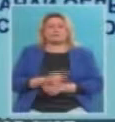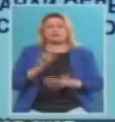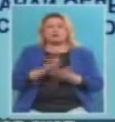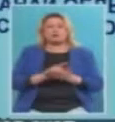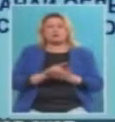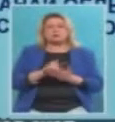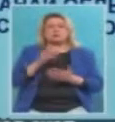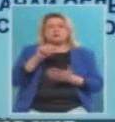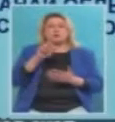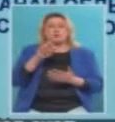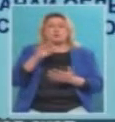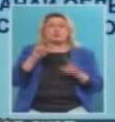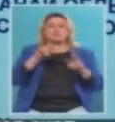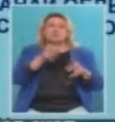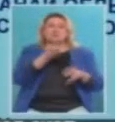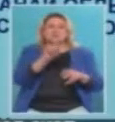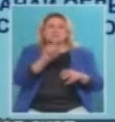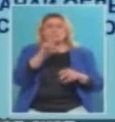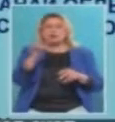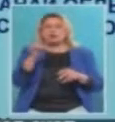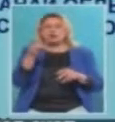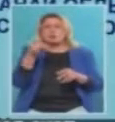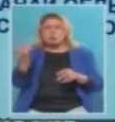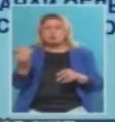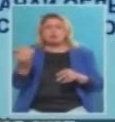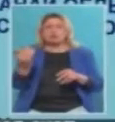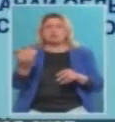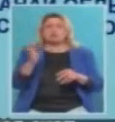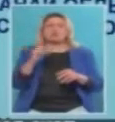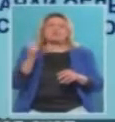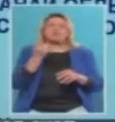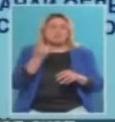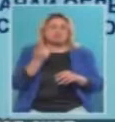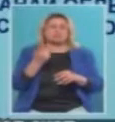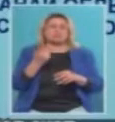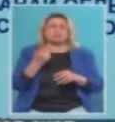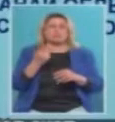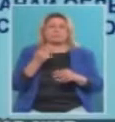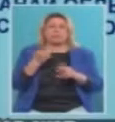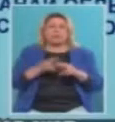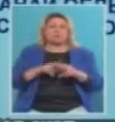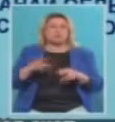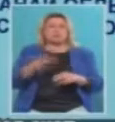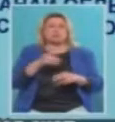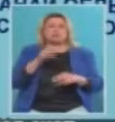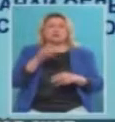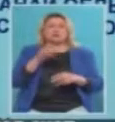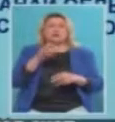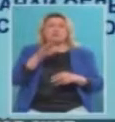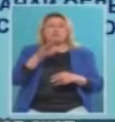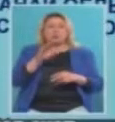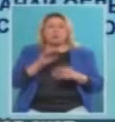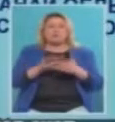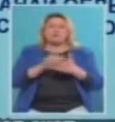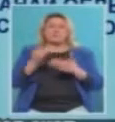должное тавро, то есть там КИЗ и нумерация региона, потом номер владельца. Как правило, в данном регионе тавро по имени либо по